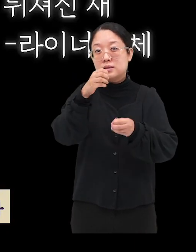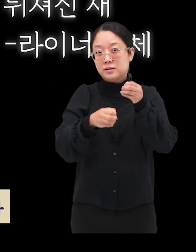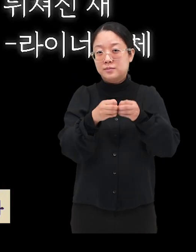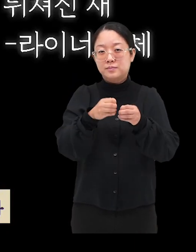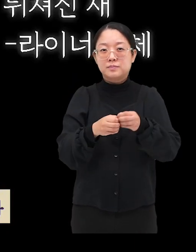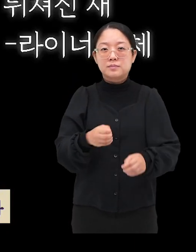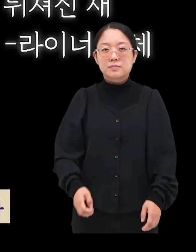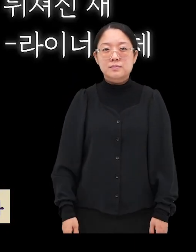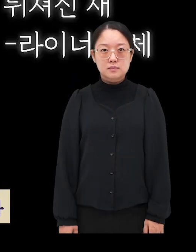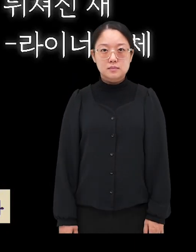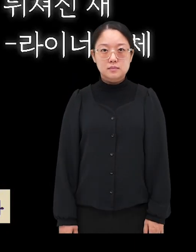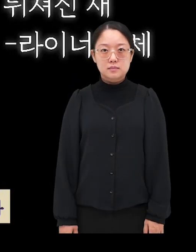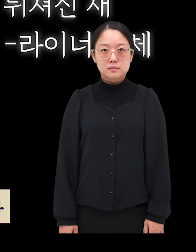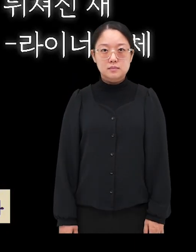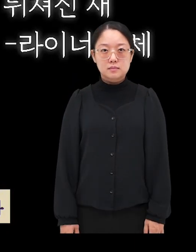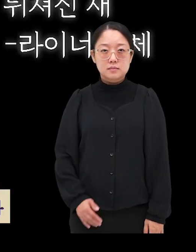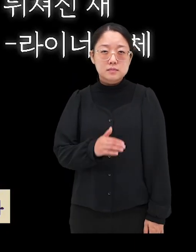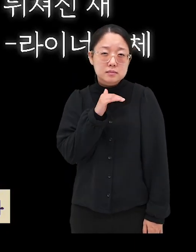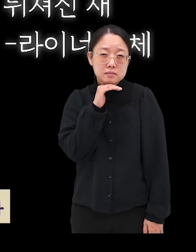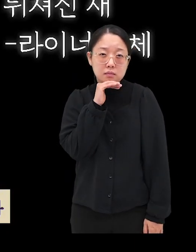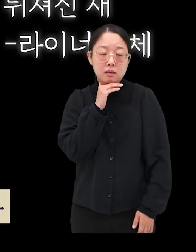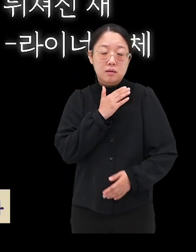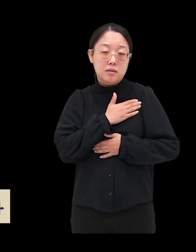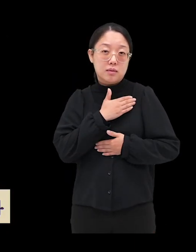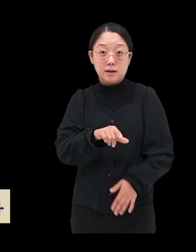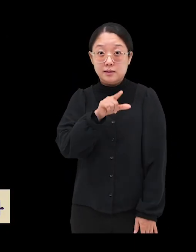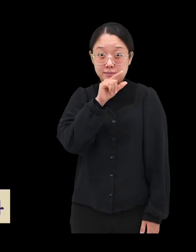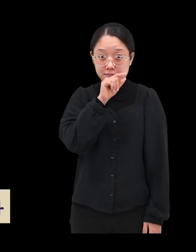뒤처진 새, 라이너 쿤체.